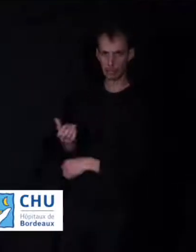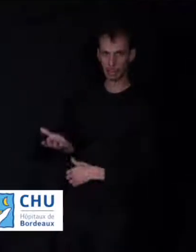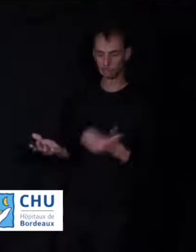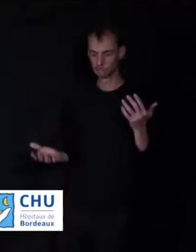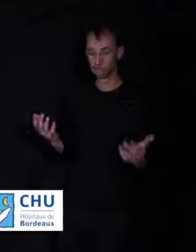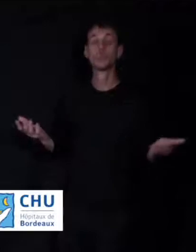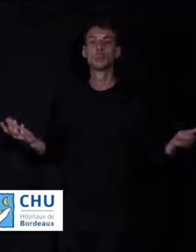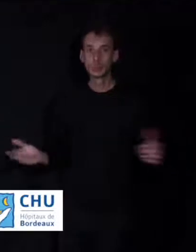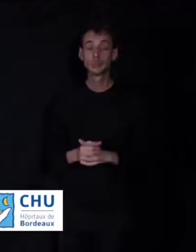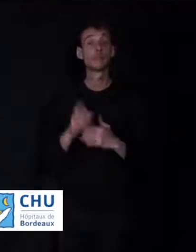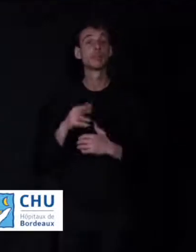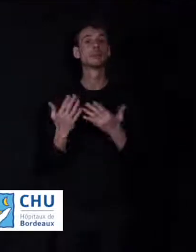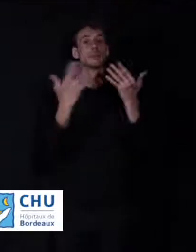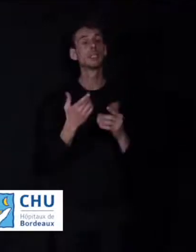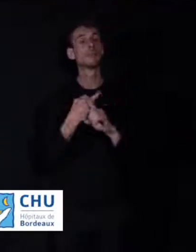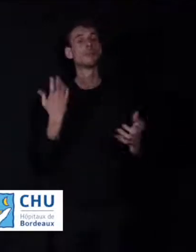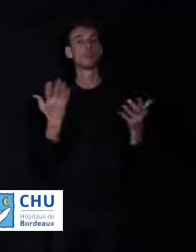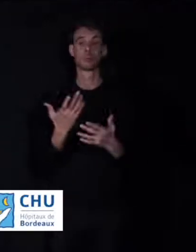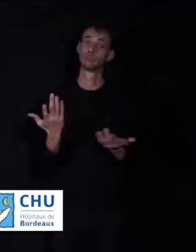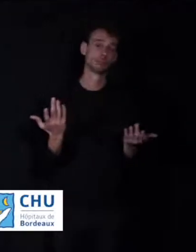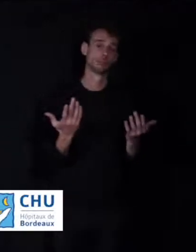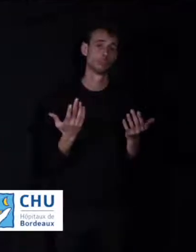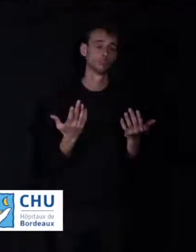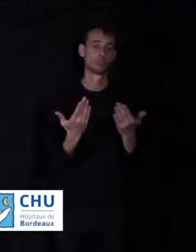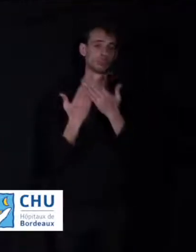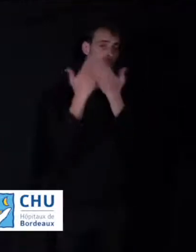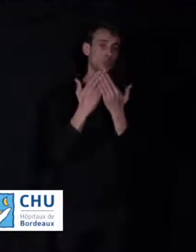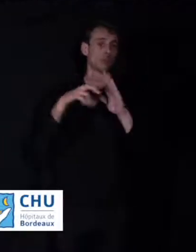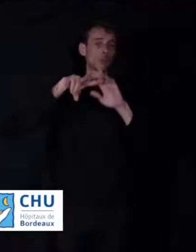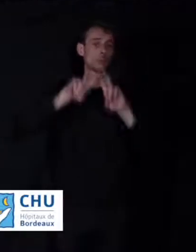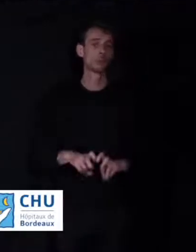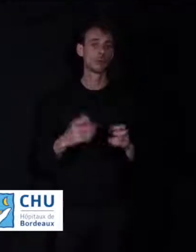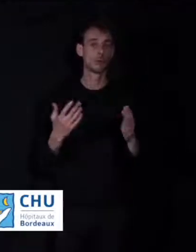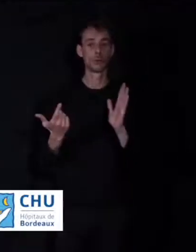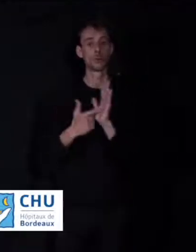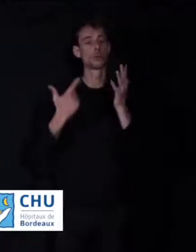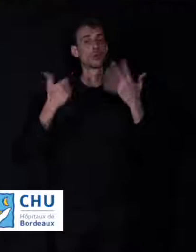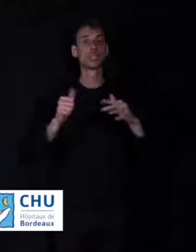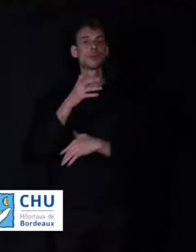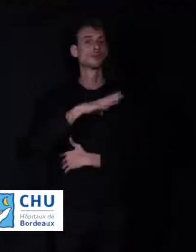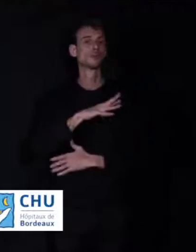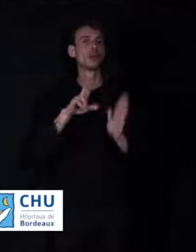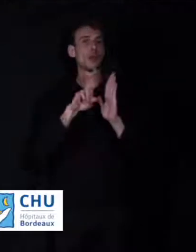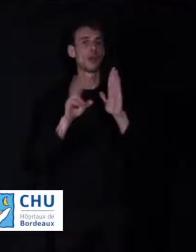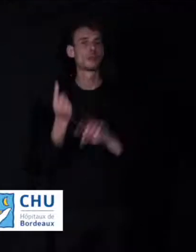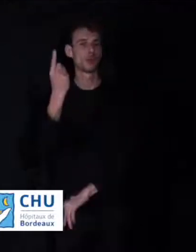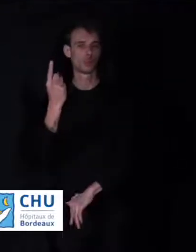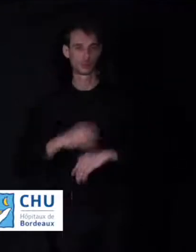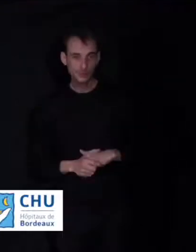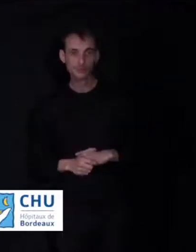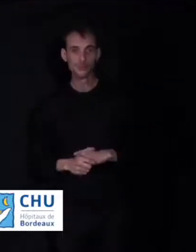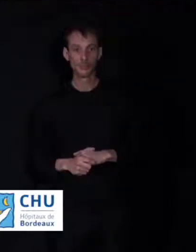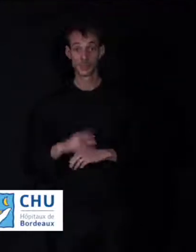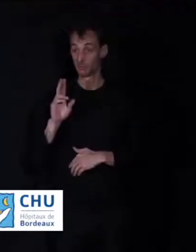d'une étude publiée en 2016, dont vous avez la référence en haut de votre diapositive. C'est l'étude la